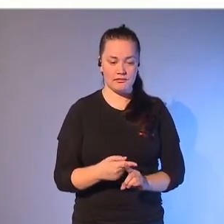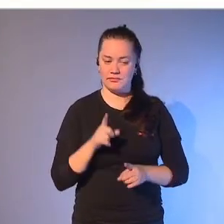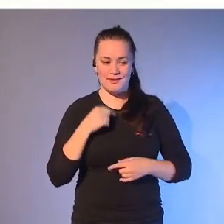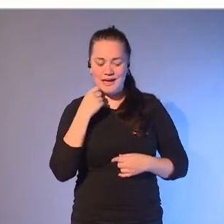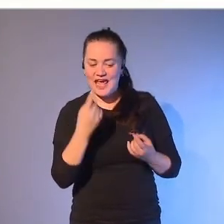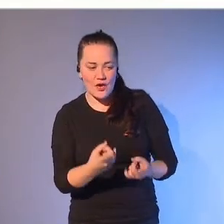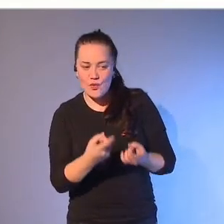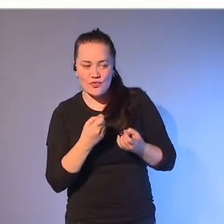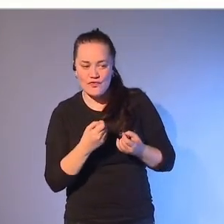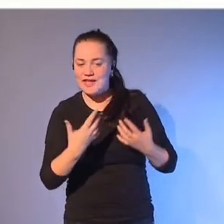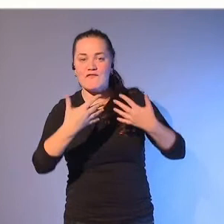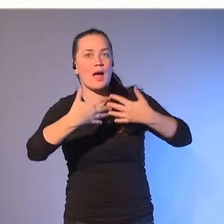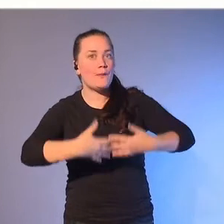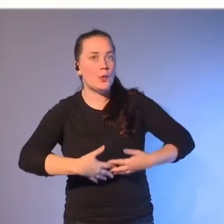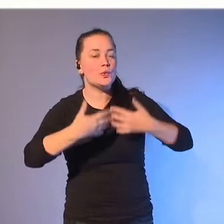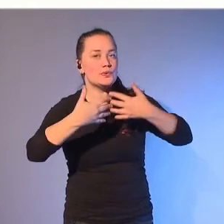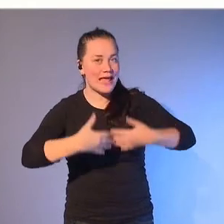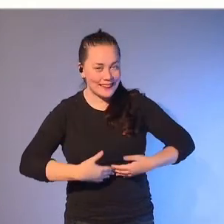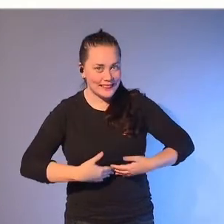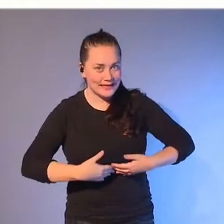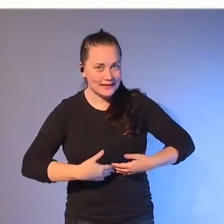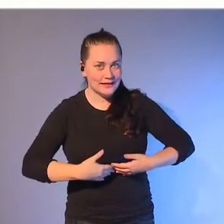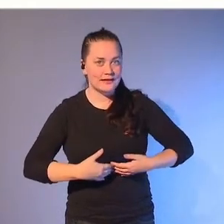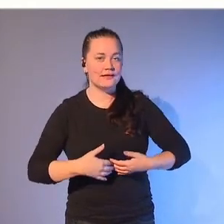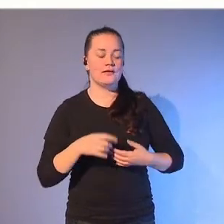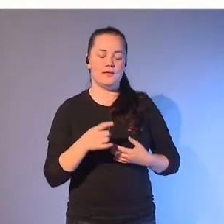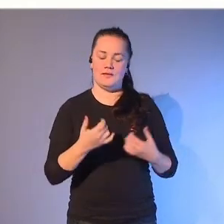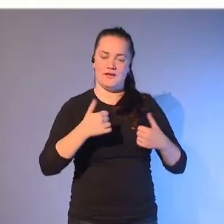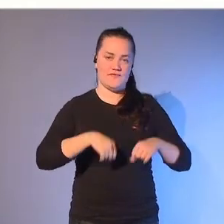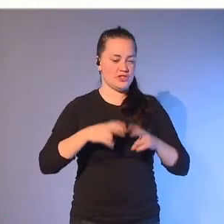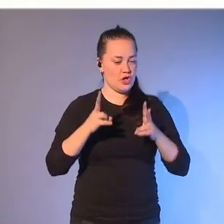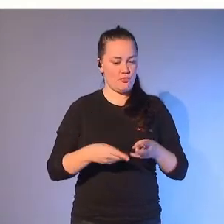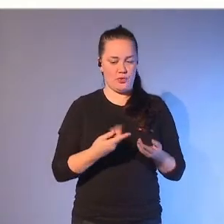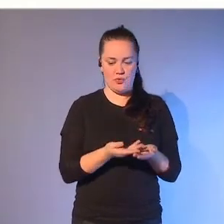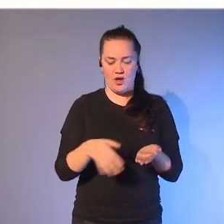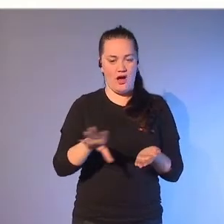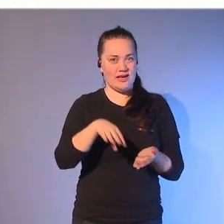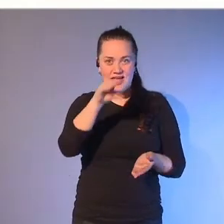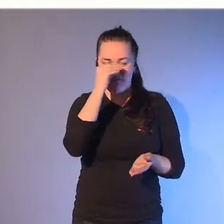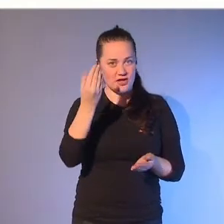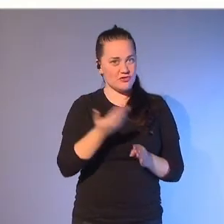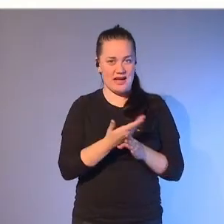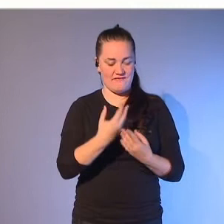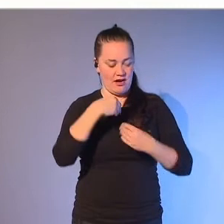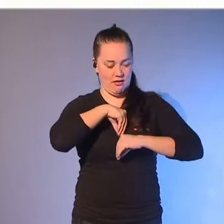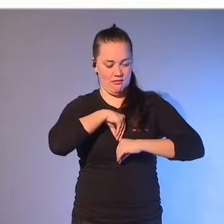utfordre den til å være produsent, så er det ganske vanskelig å ta i bruk alle de erfaringene elevene